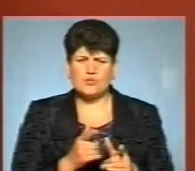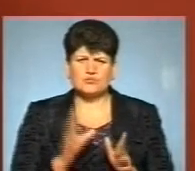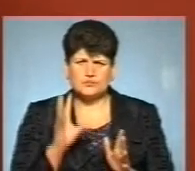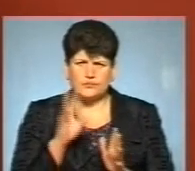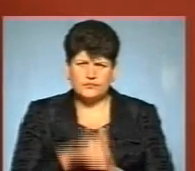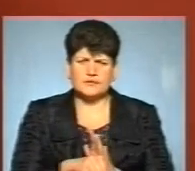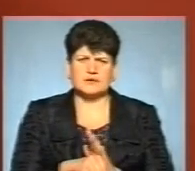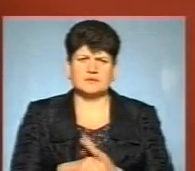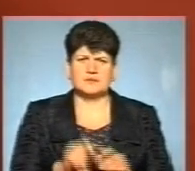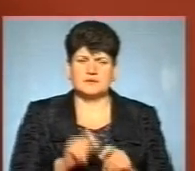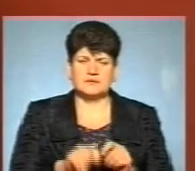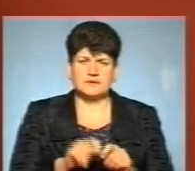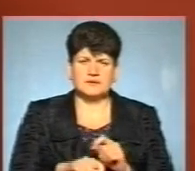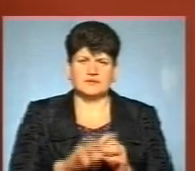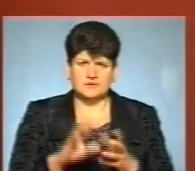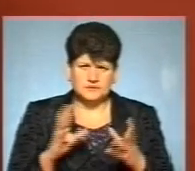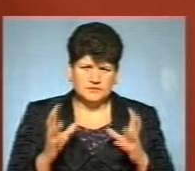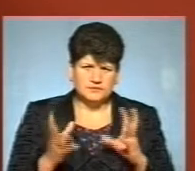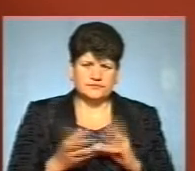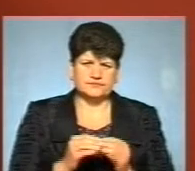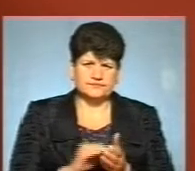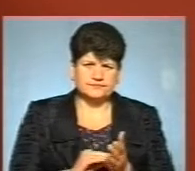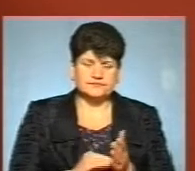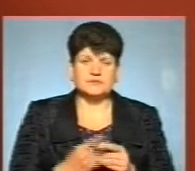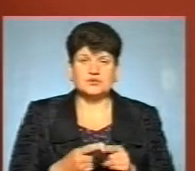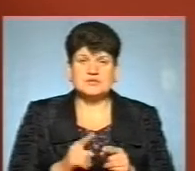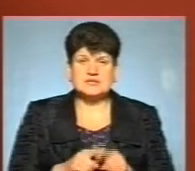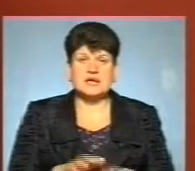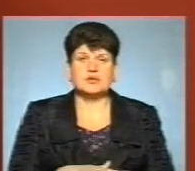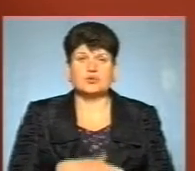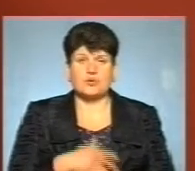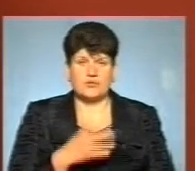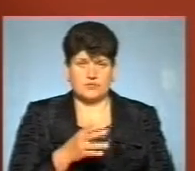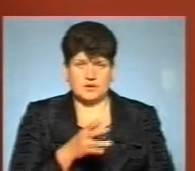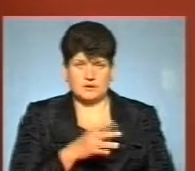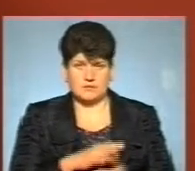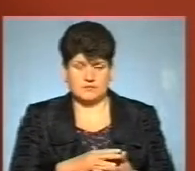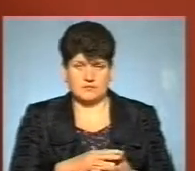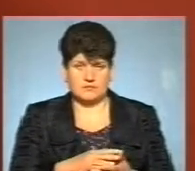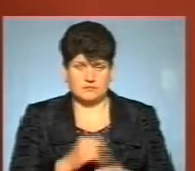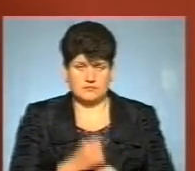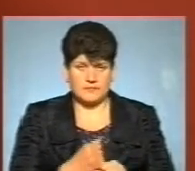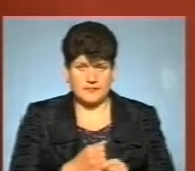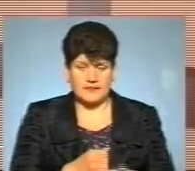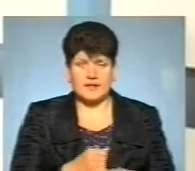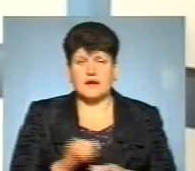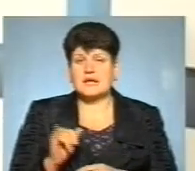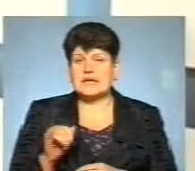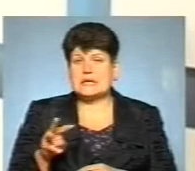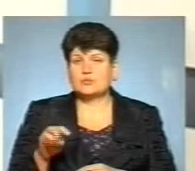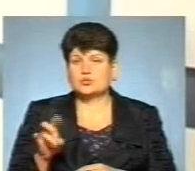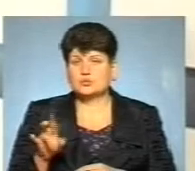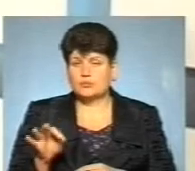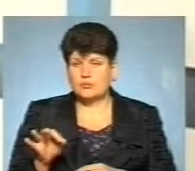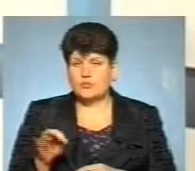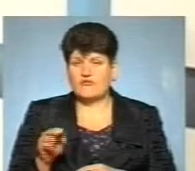до дослідження, виписку результатів і тому подібне, тобто це тривалий процес. Імуноферментний аналіз, він